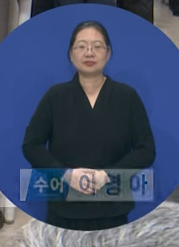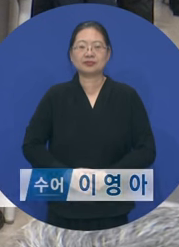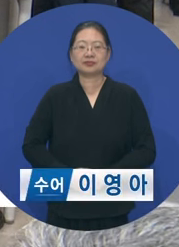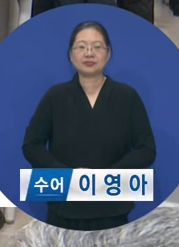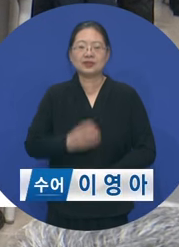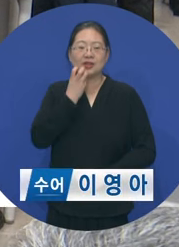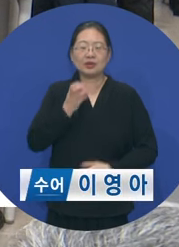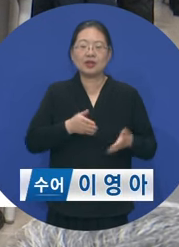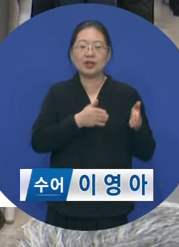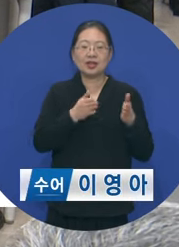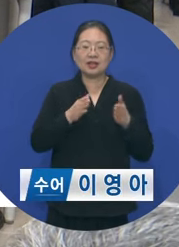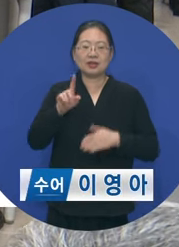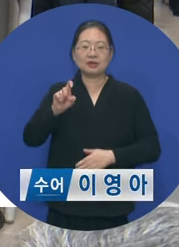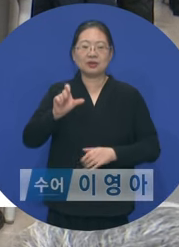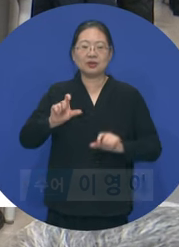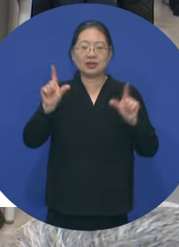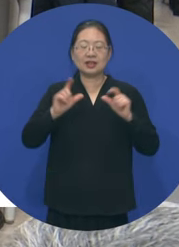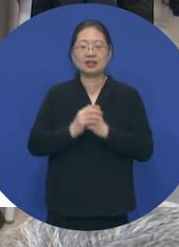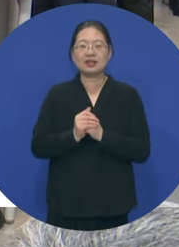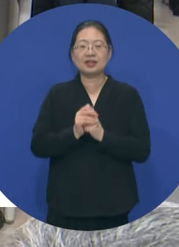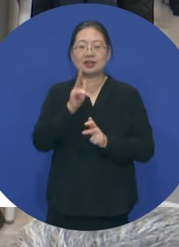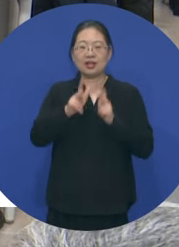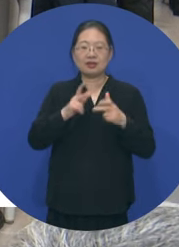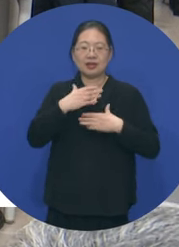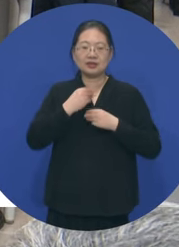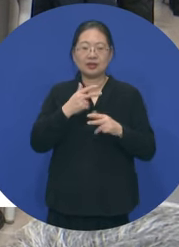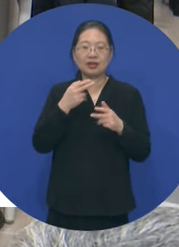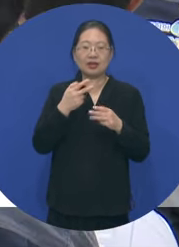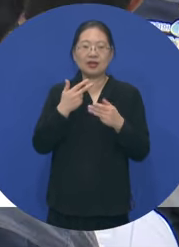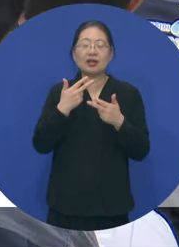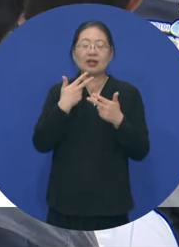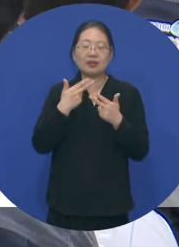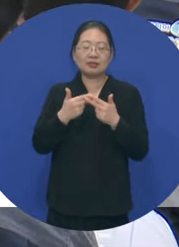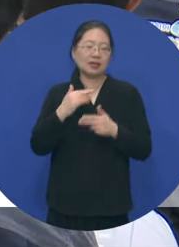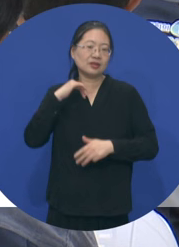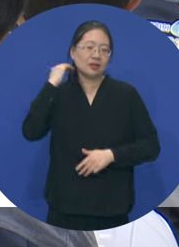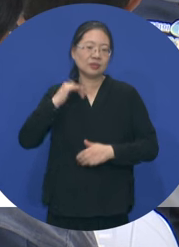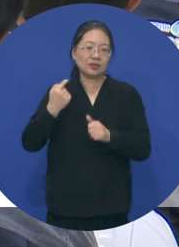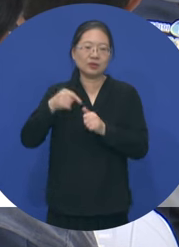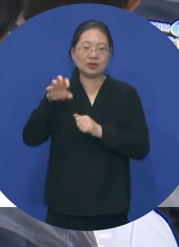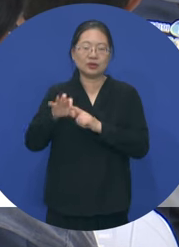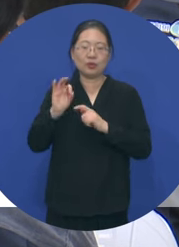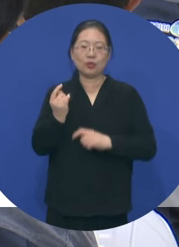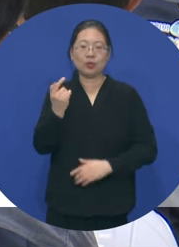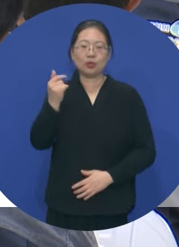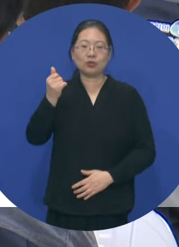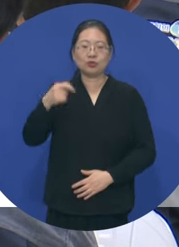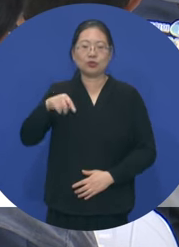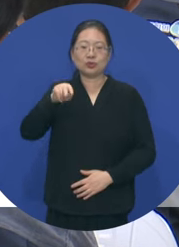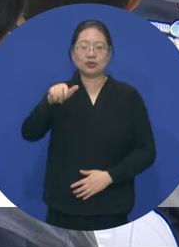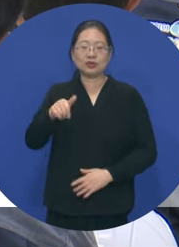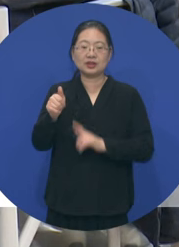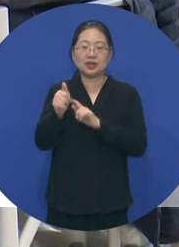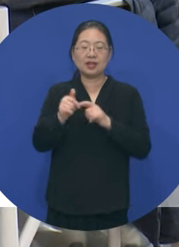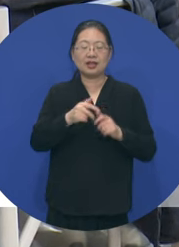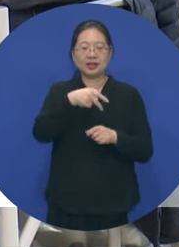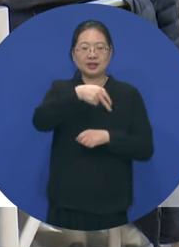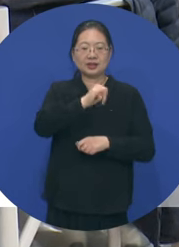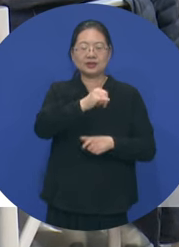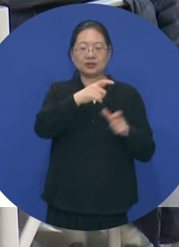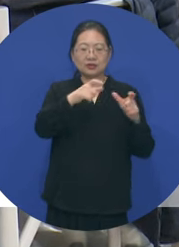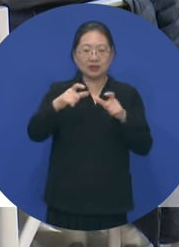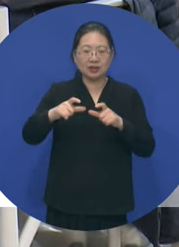습니다 경기도는 15일 대한 산업안전 협회 의정부 교육장에서 오후석 경기도 행정 이부 지사와 시군에서